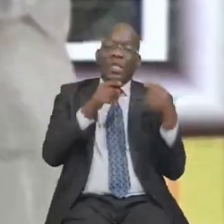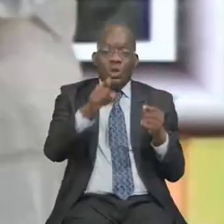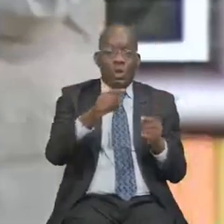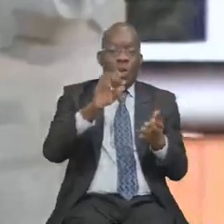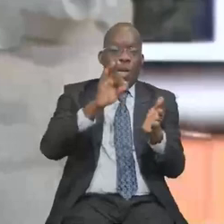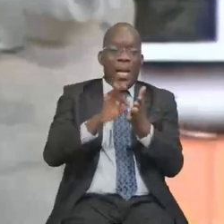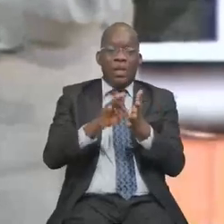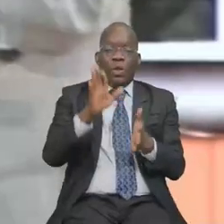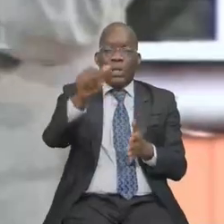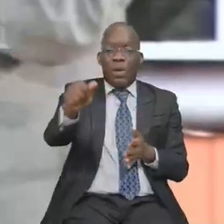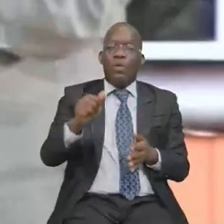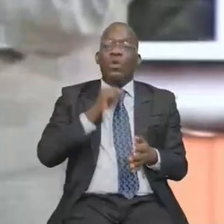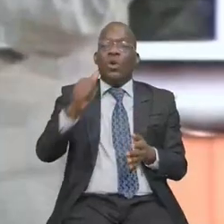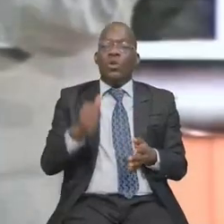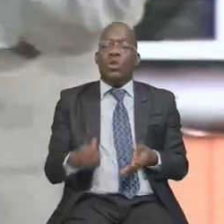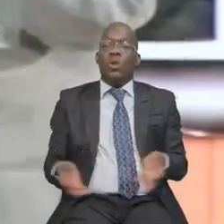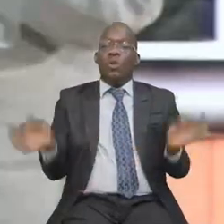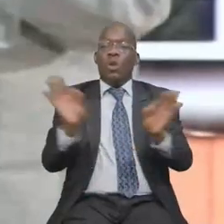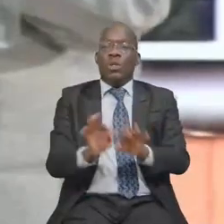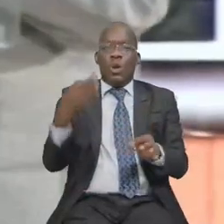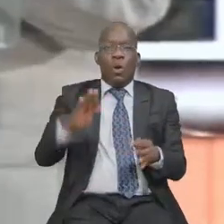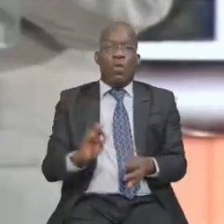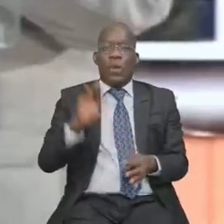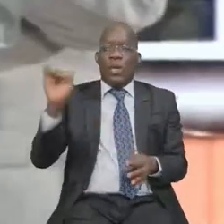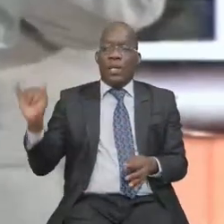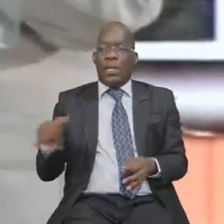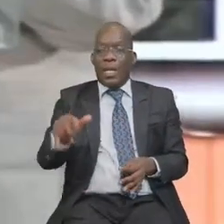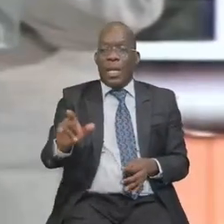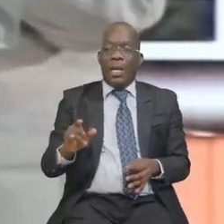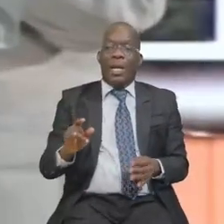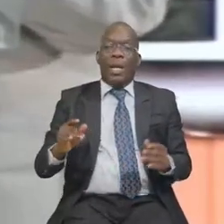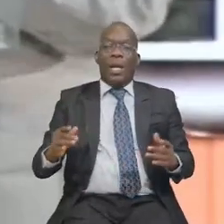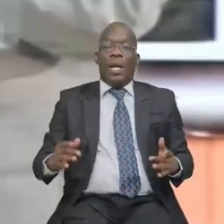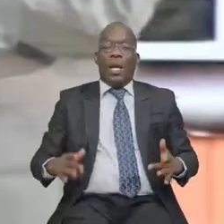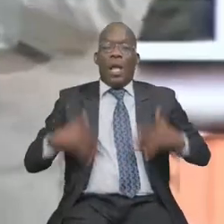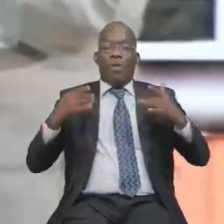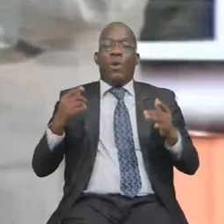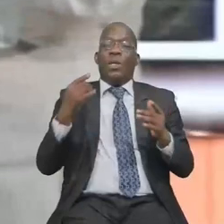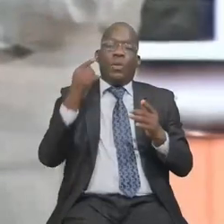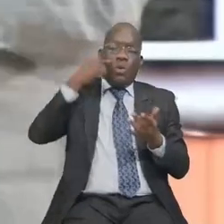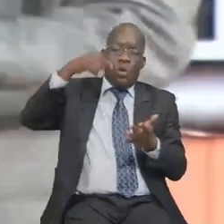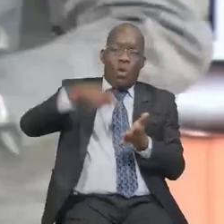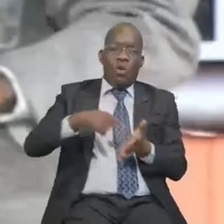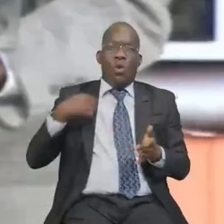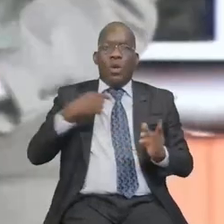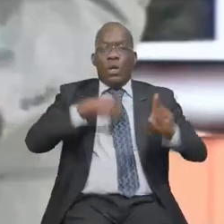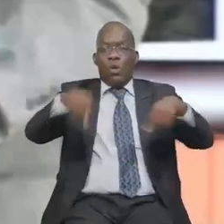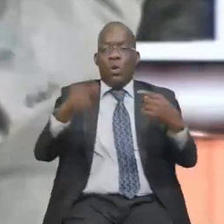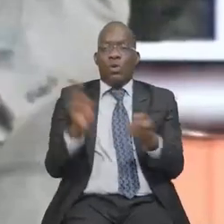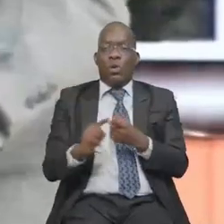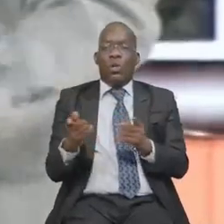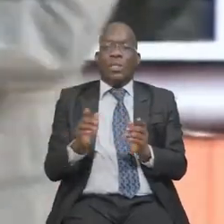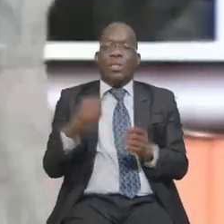indigne de la vie éternelle, voici, nous irons chez les païens et ils recevront cette parole du